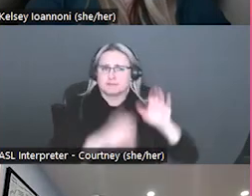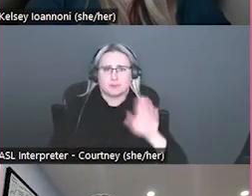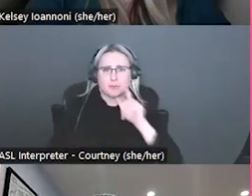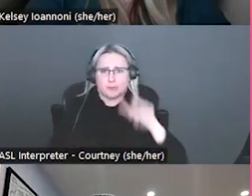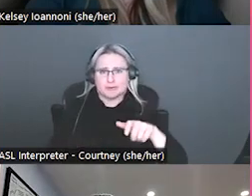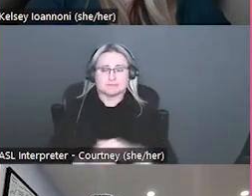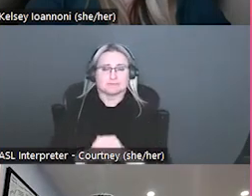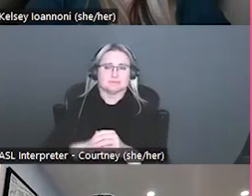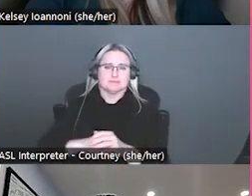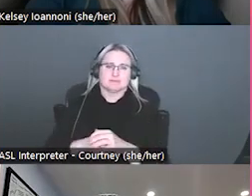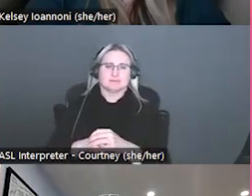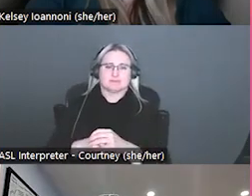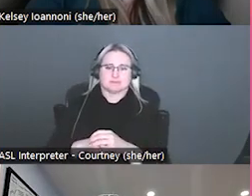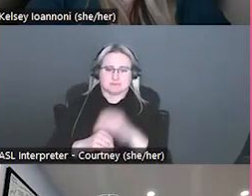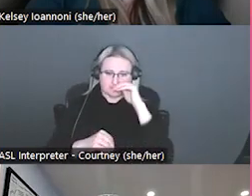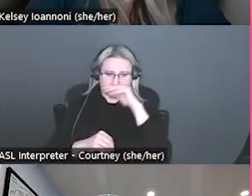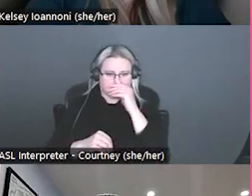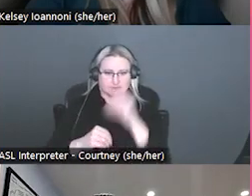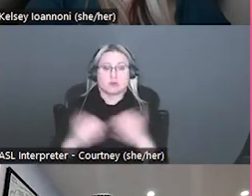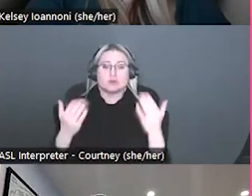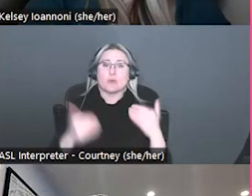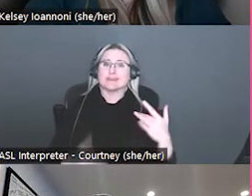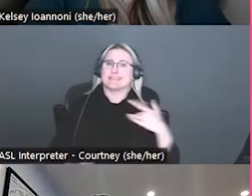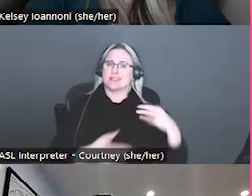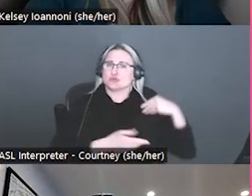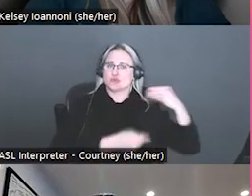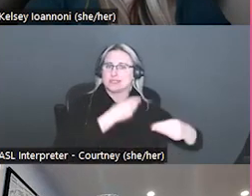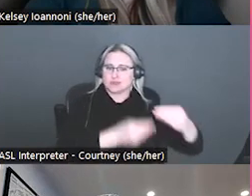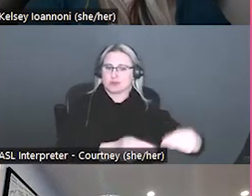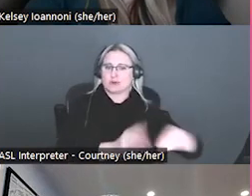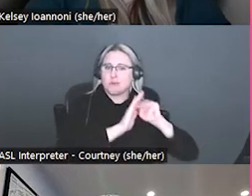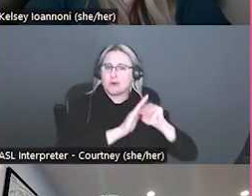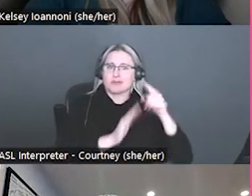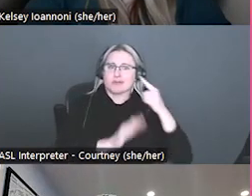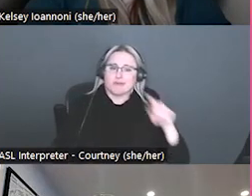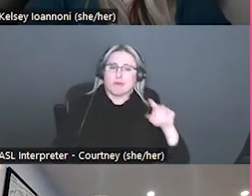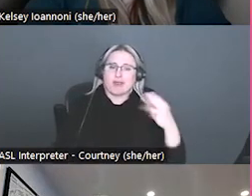et de percevoir cette personne selon tous ces critères. Donc,